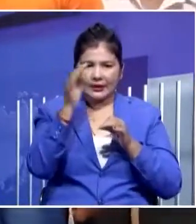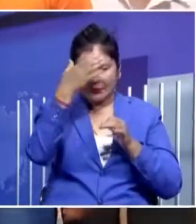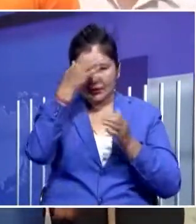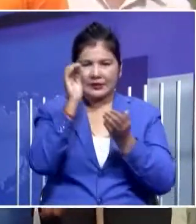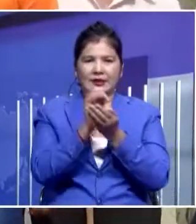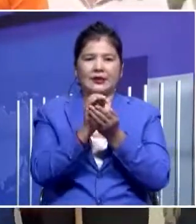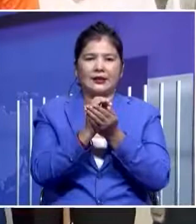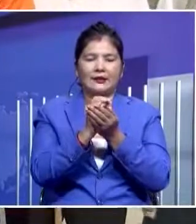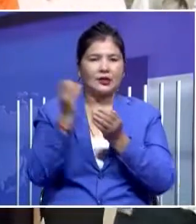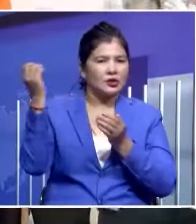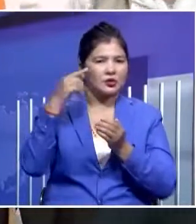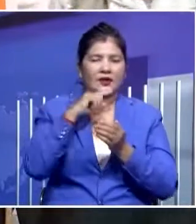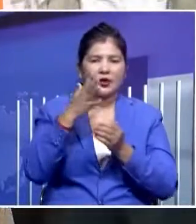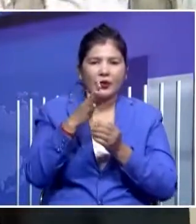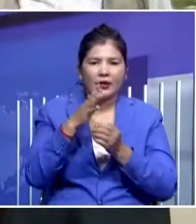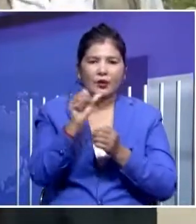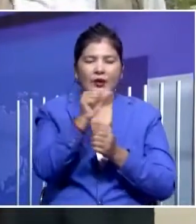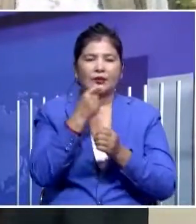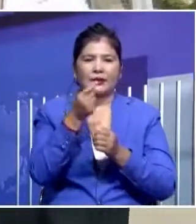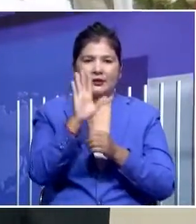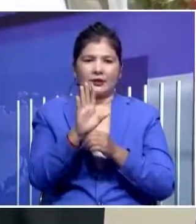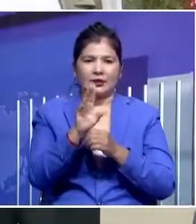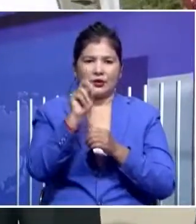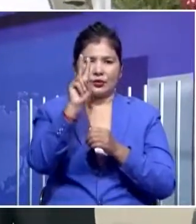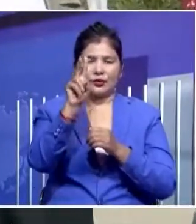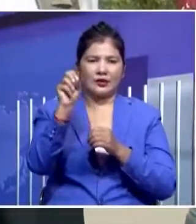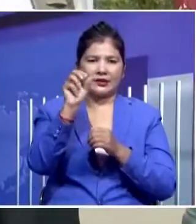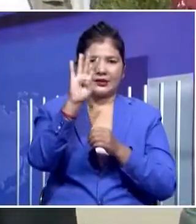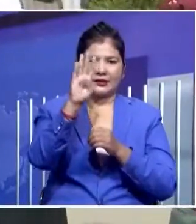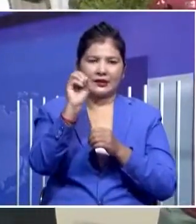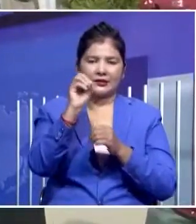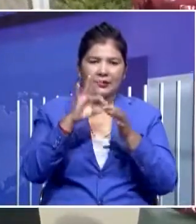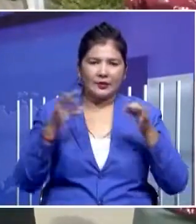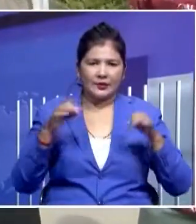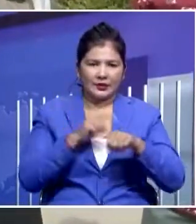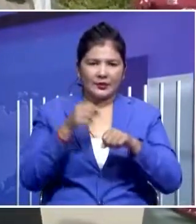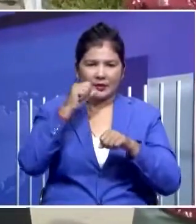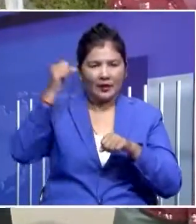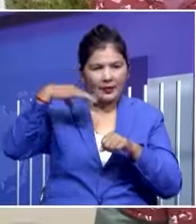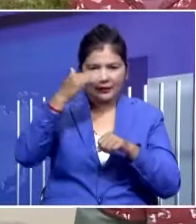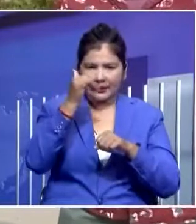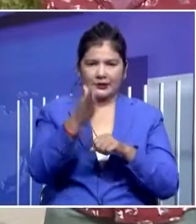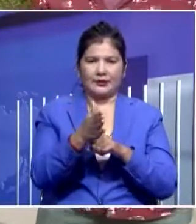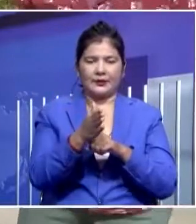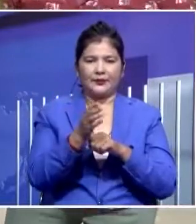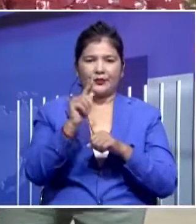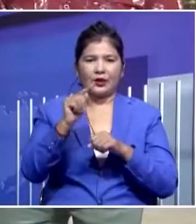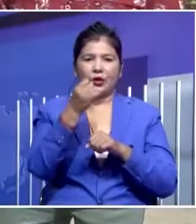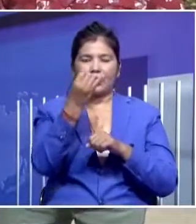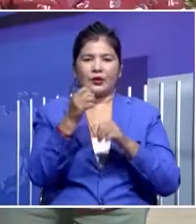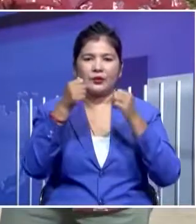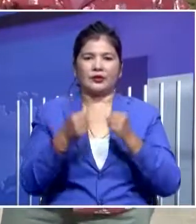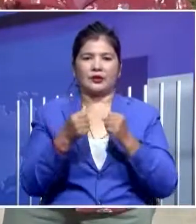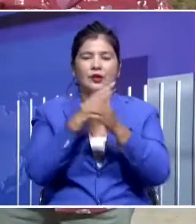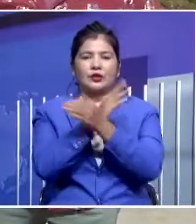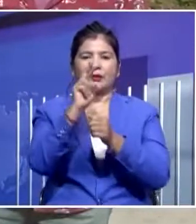पनि कुनै सुनवाई नभएको उनीहरूको भनाइ छ 2040 सालदेखि विभिन्न समयमा परेको वर्षाका कारण कोइरेली बस्ती जोखिममा रहेको